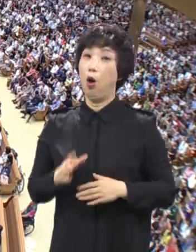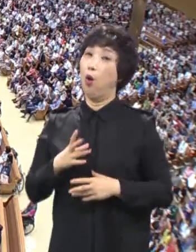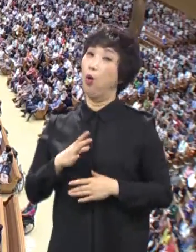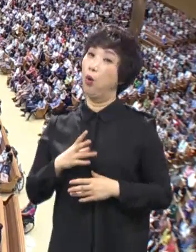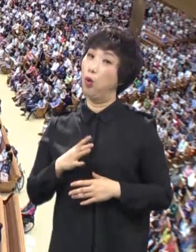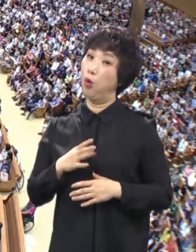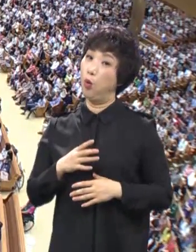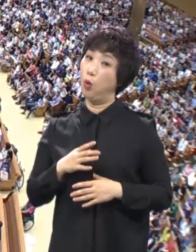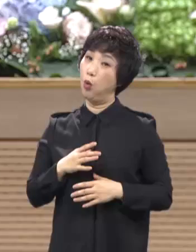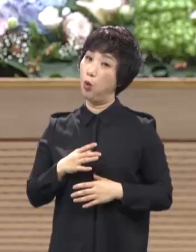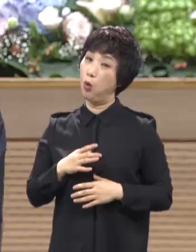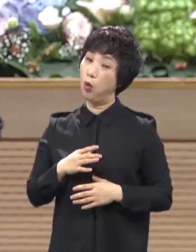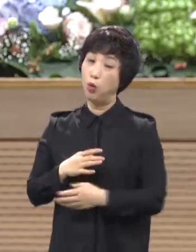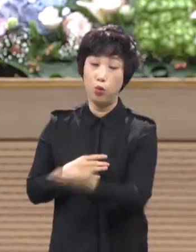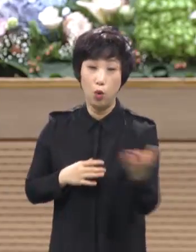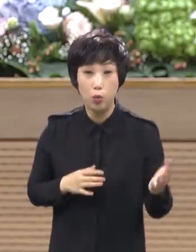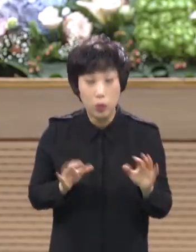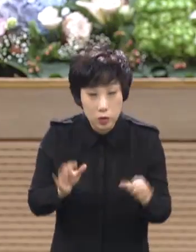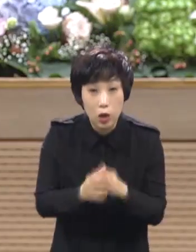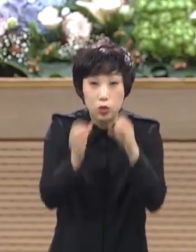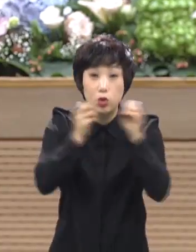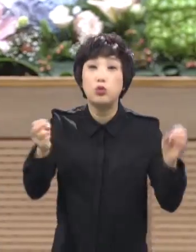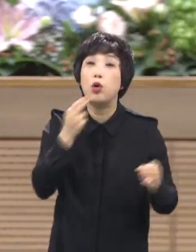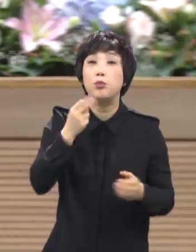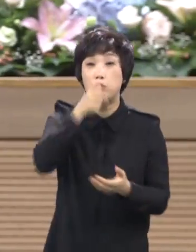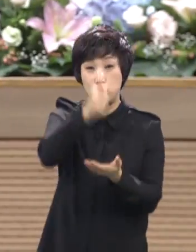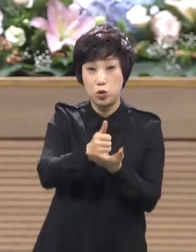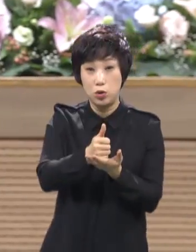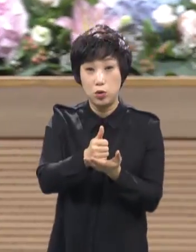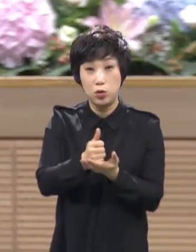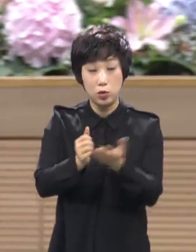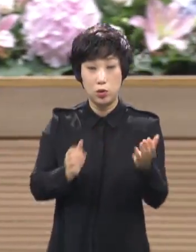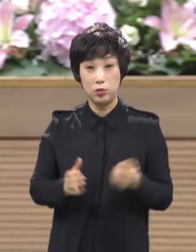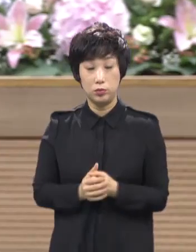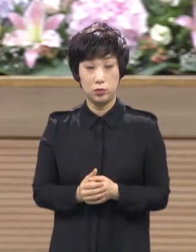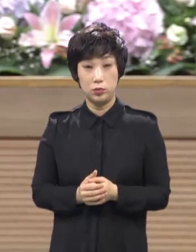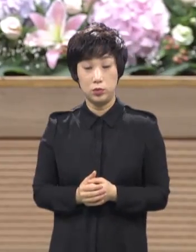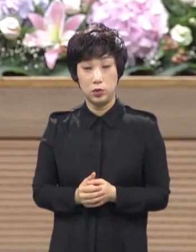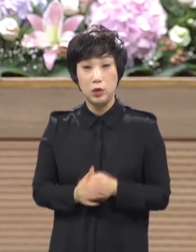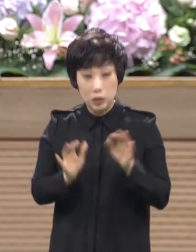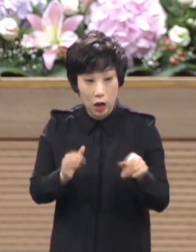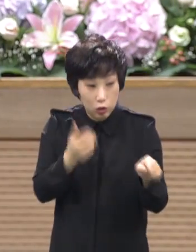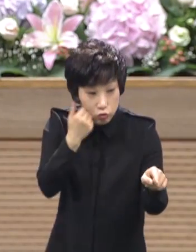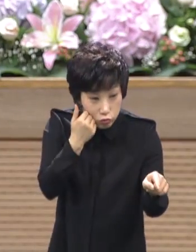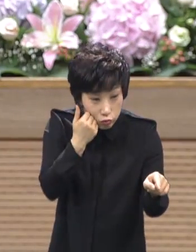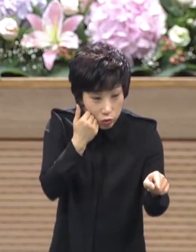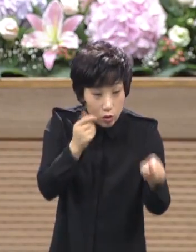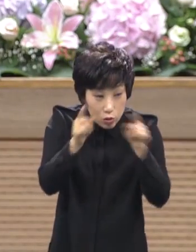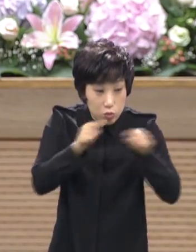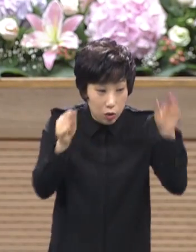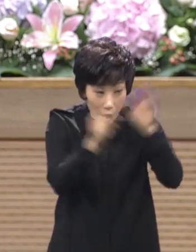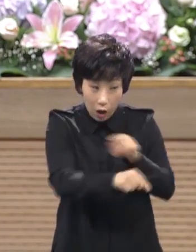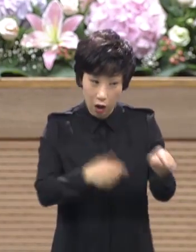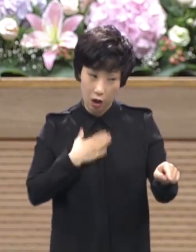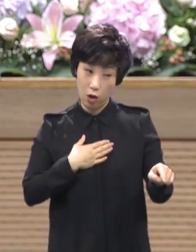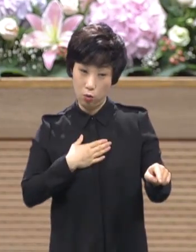무섭기요. 전도 안 난 죄. 자, 네가 저 사람이 지옥 가는 걸